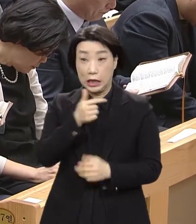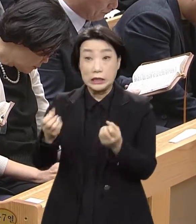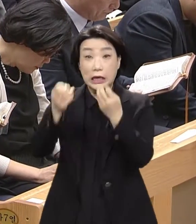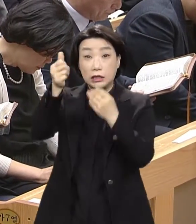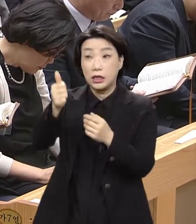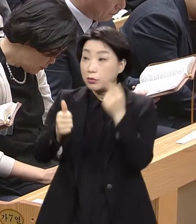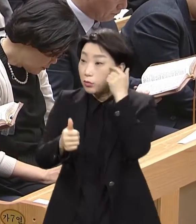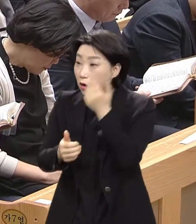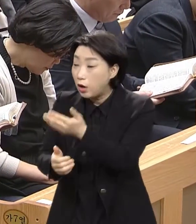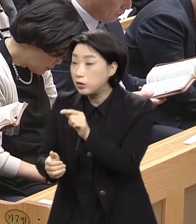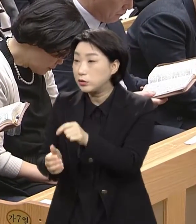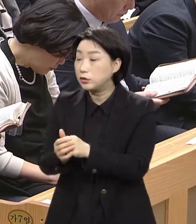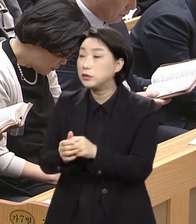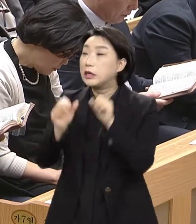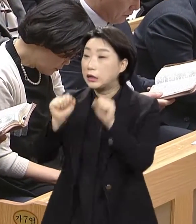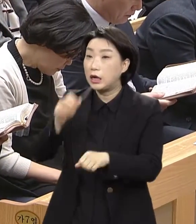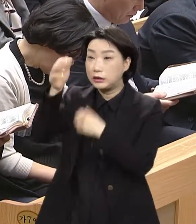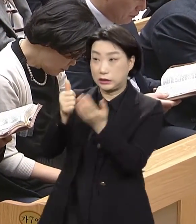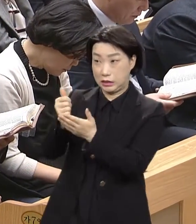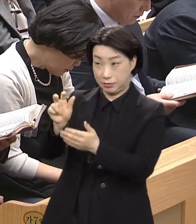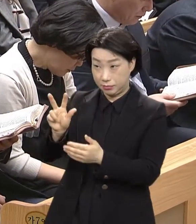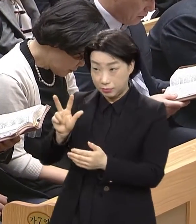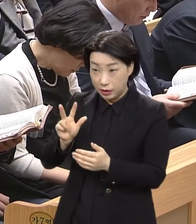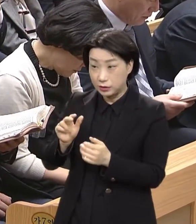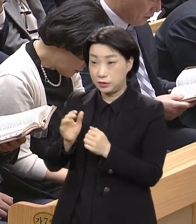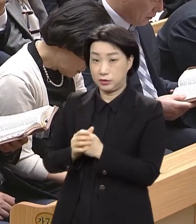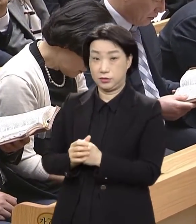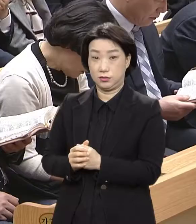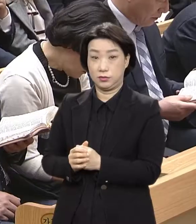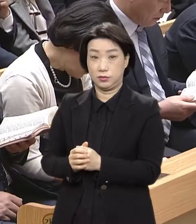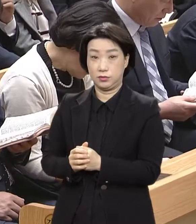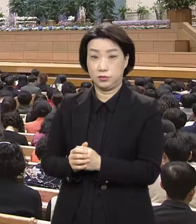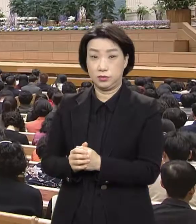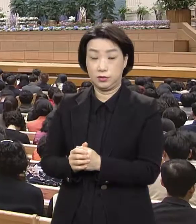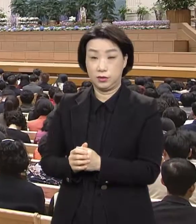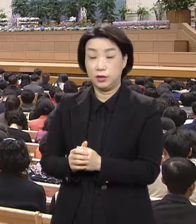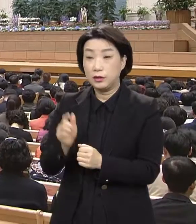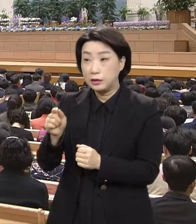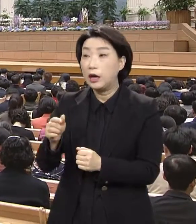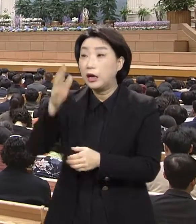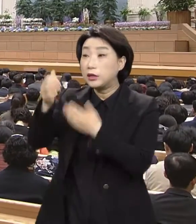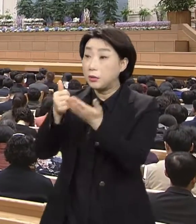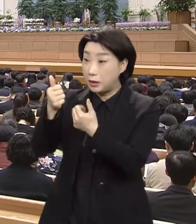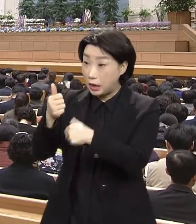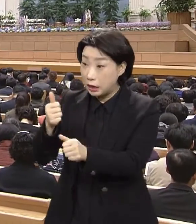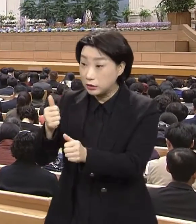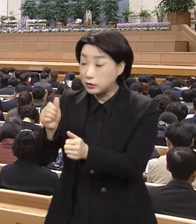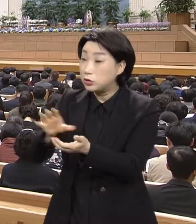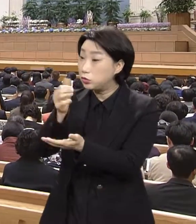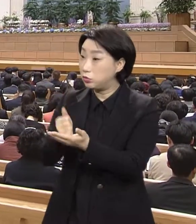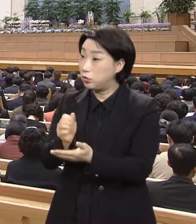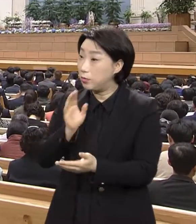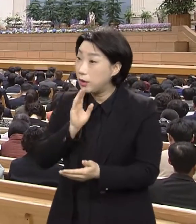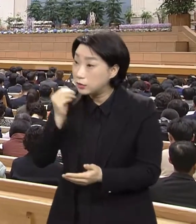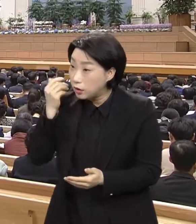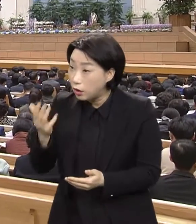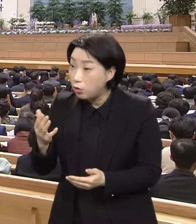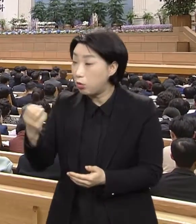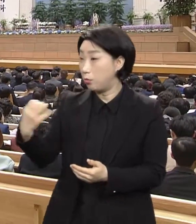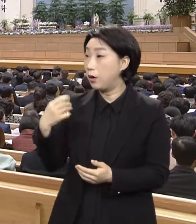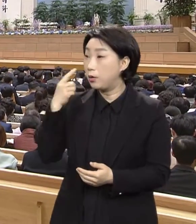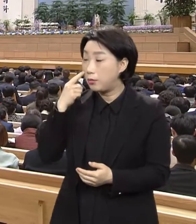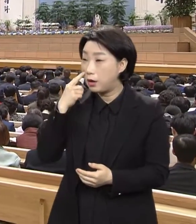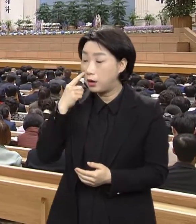대제사장이 가로되 내가 너로 살아계신 하나님께 맹세하게 하노니 내가 하나님의 아들 그리스도인지 우리에게